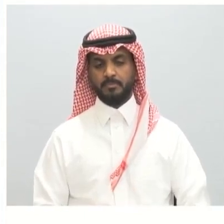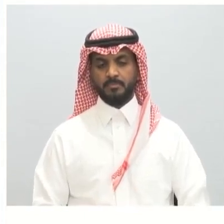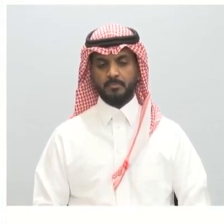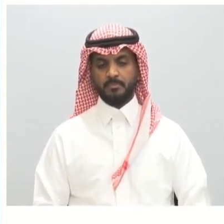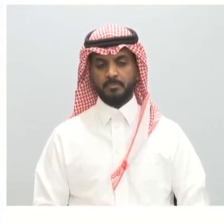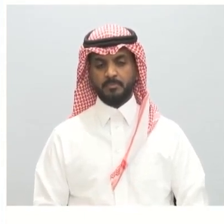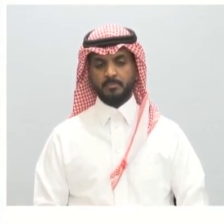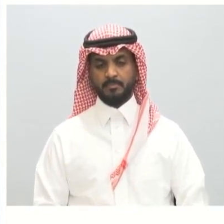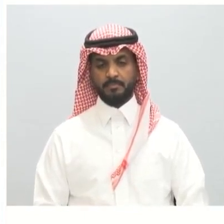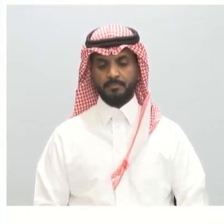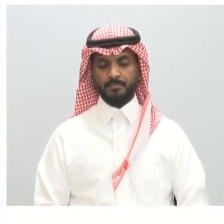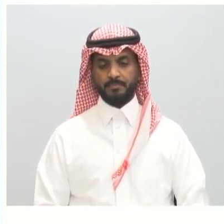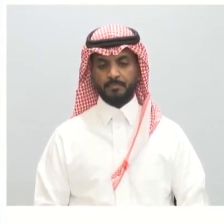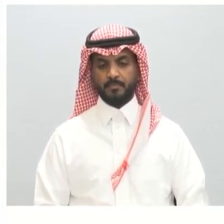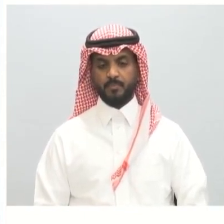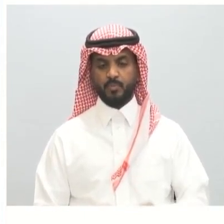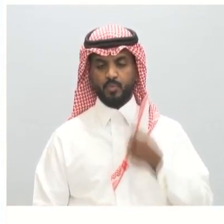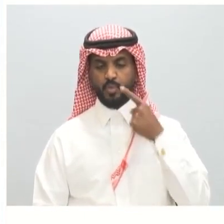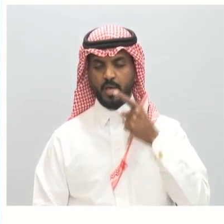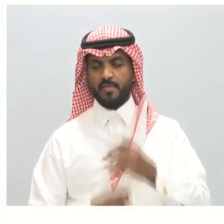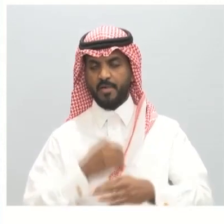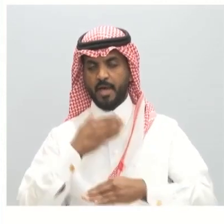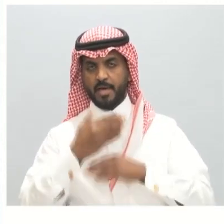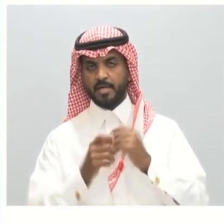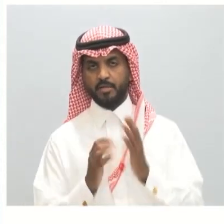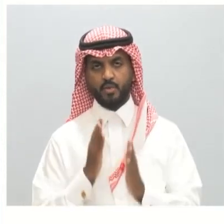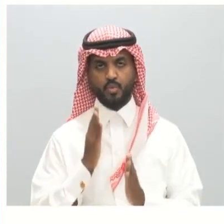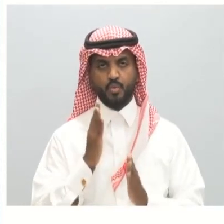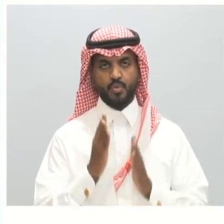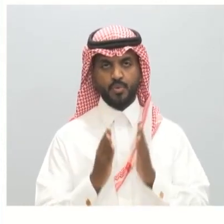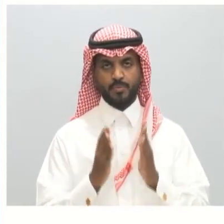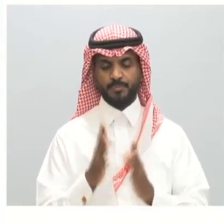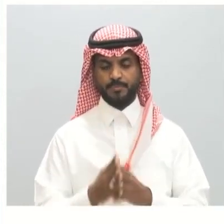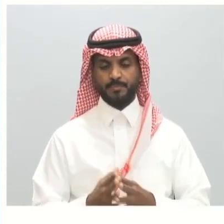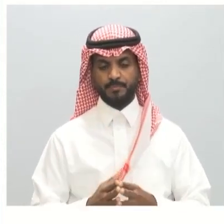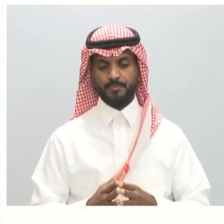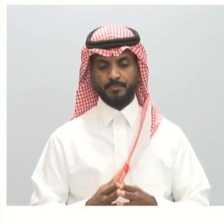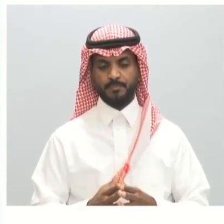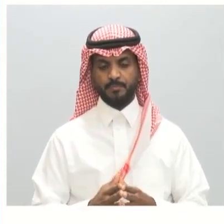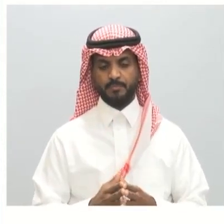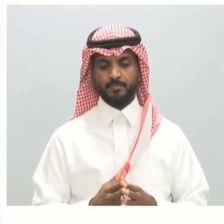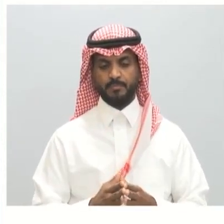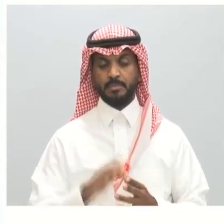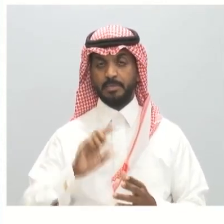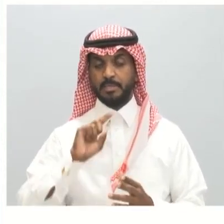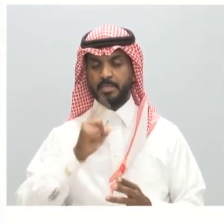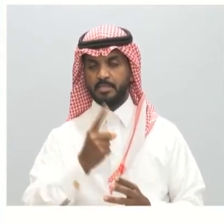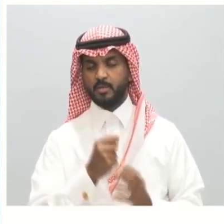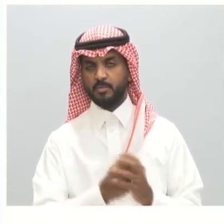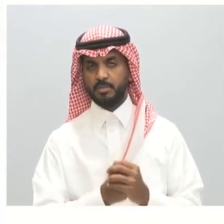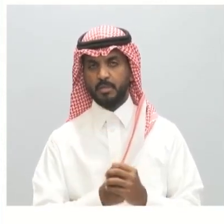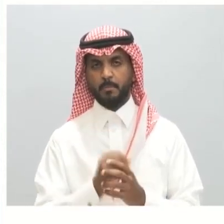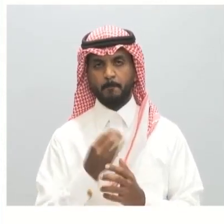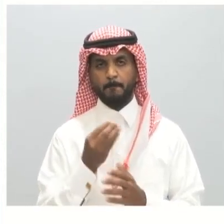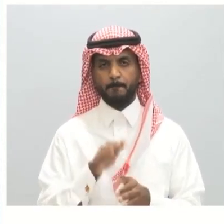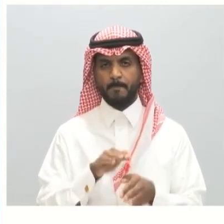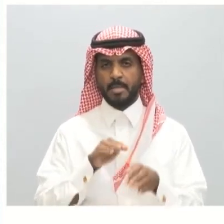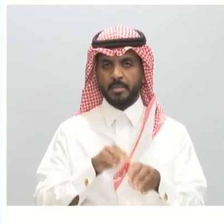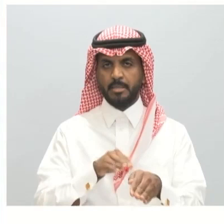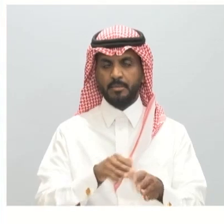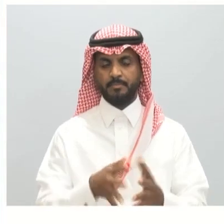الملعب ونلاحظ حركه الروبوت تسارع بشكل بطيء